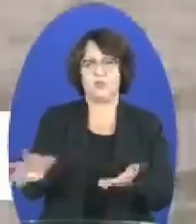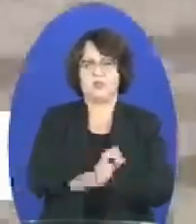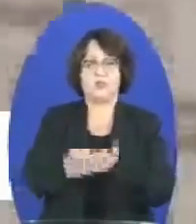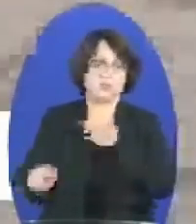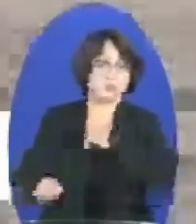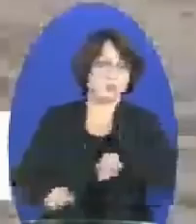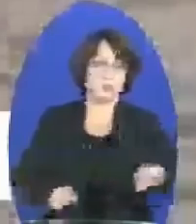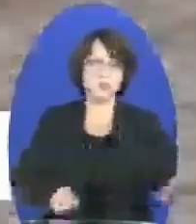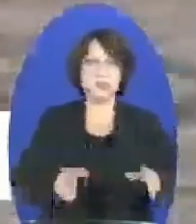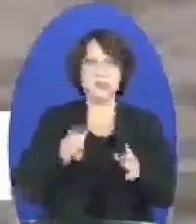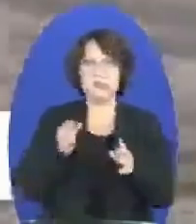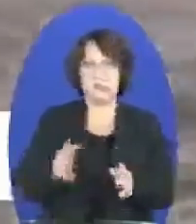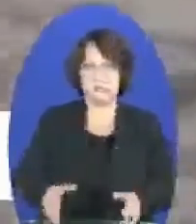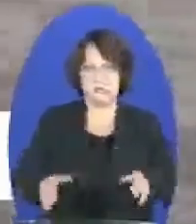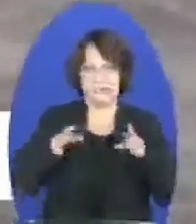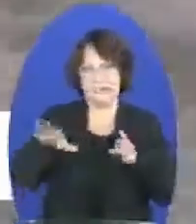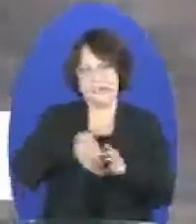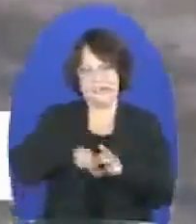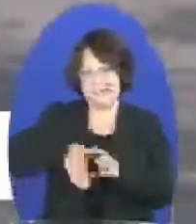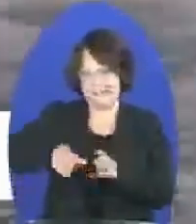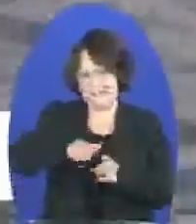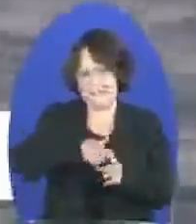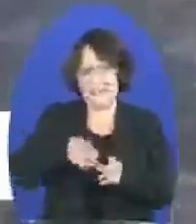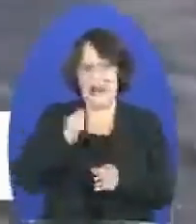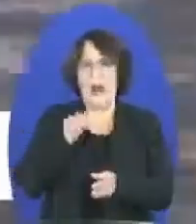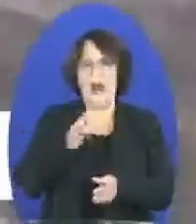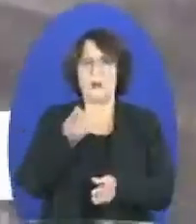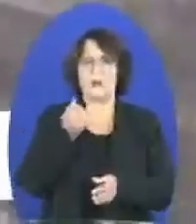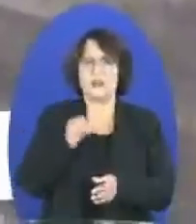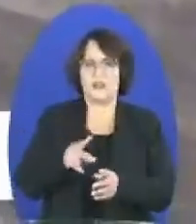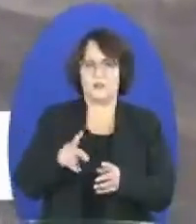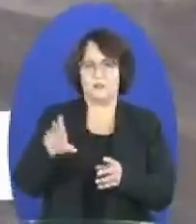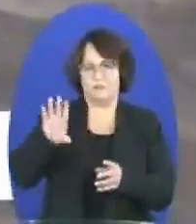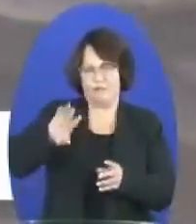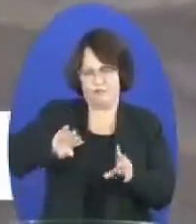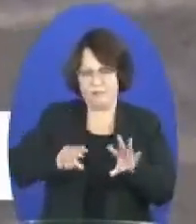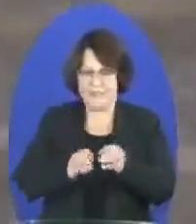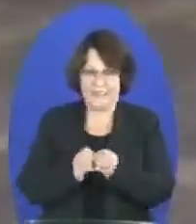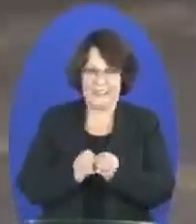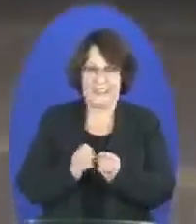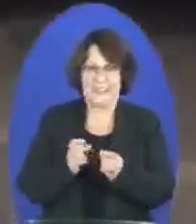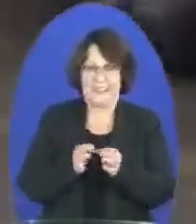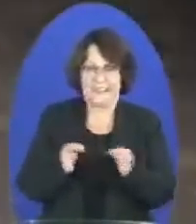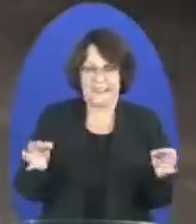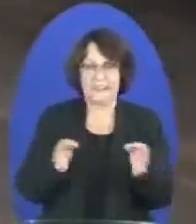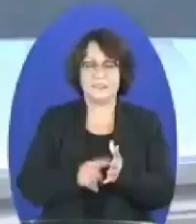хэрэглээний савсуулгыг ариутгах ёстойг эмч мэрэгжилтнүүд анхааруулж байна.